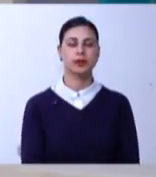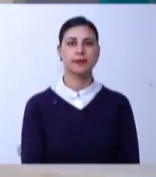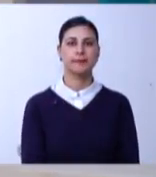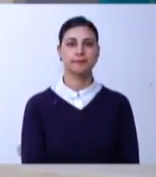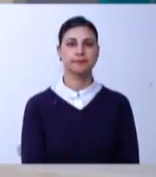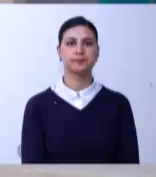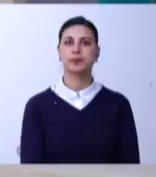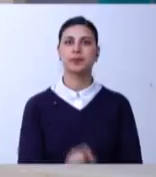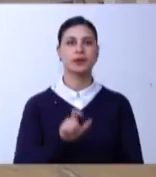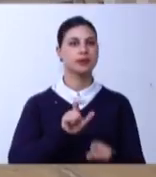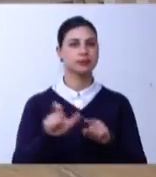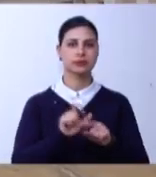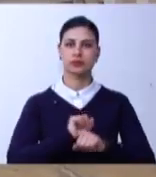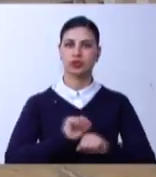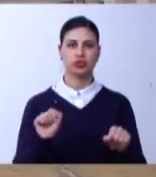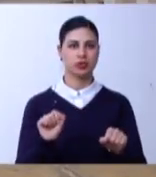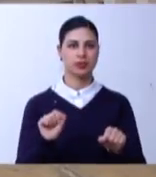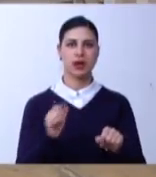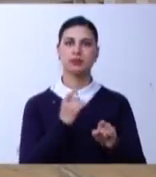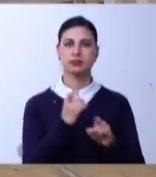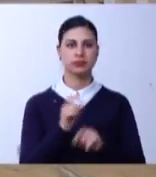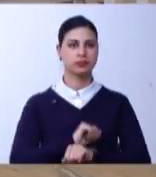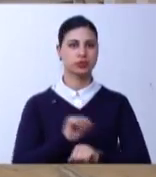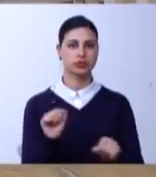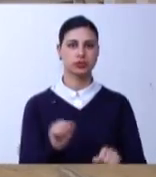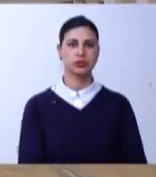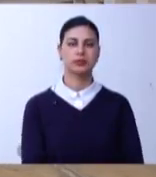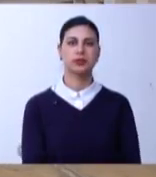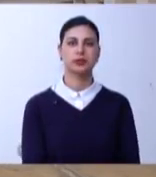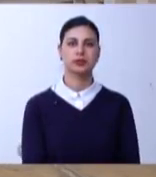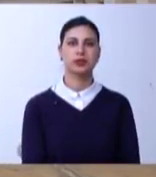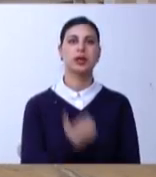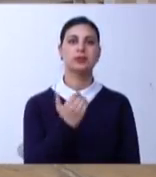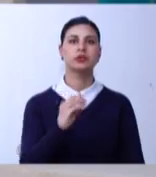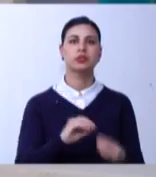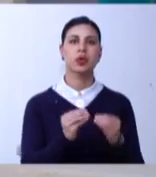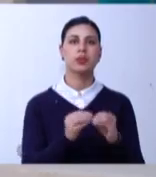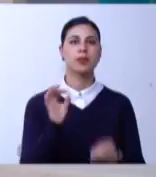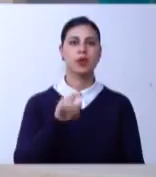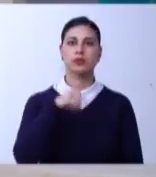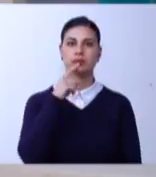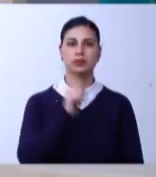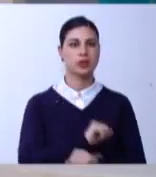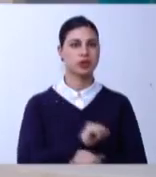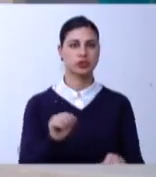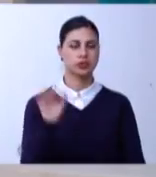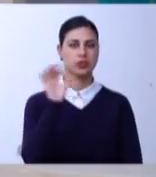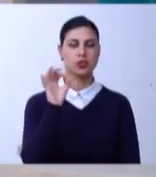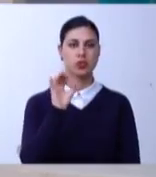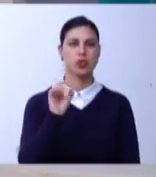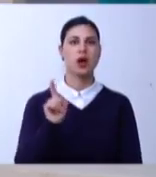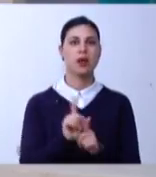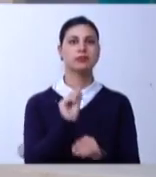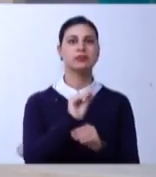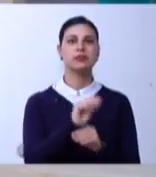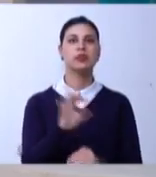არ გავაკრიტიკოთ, არ დავცინოთ მის პრობლემაზე, არ ვისაუბროთ სხვებისთან დასწრებით. ეს უნდა იყოს